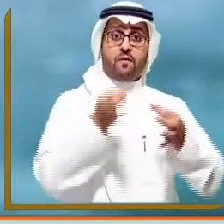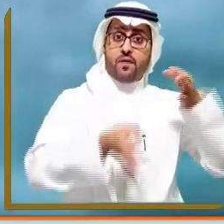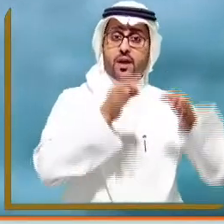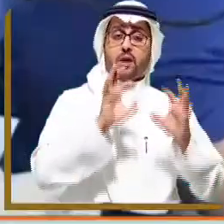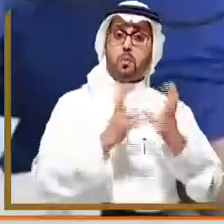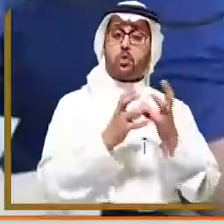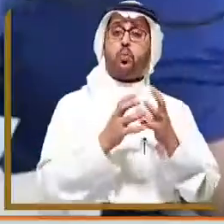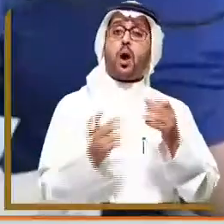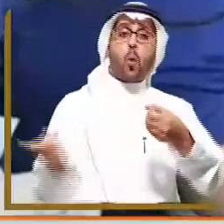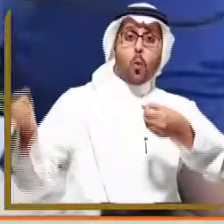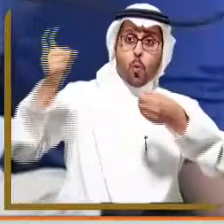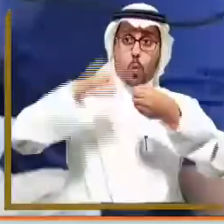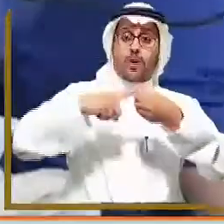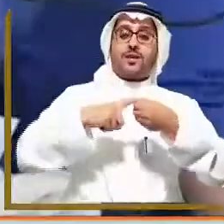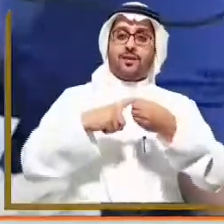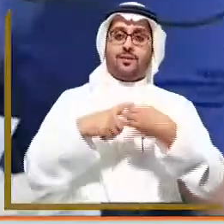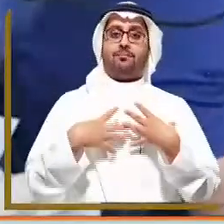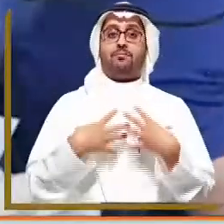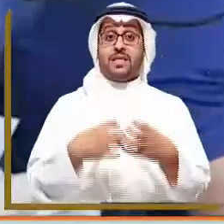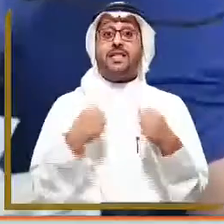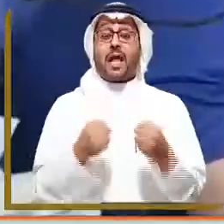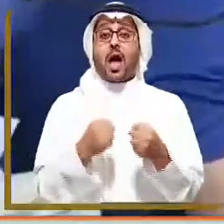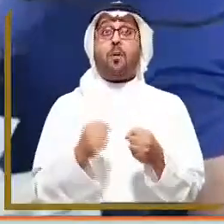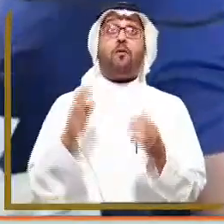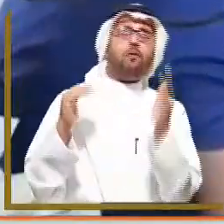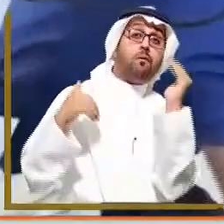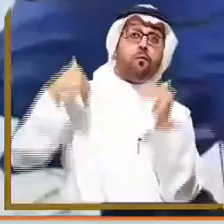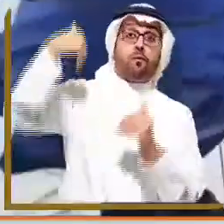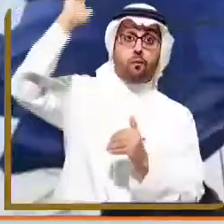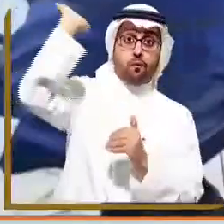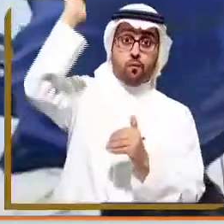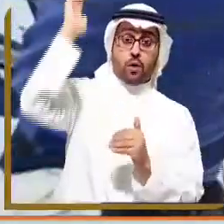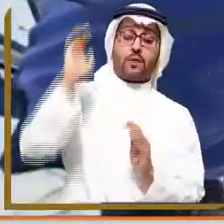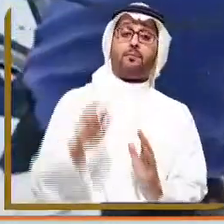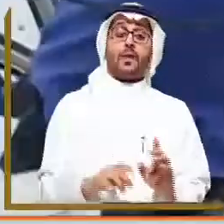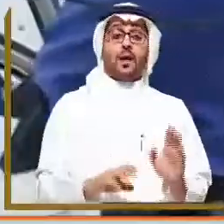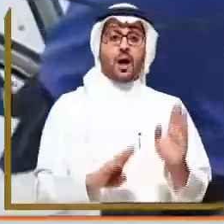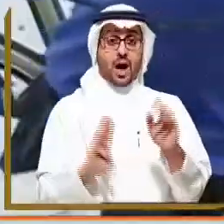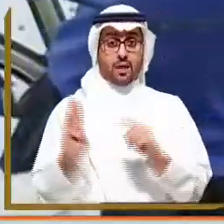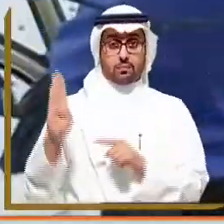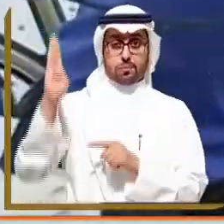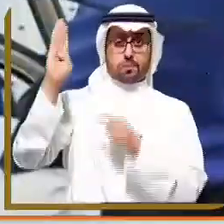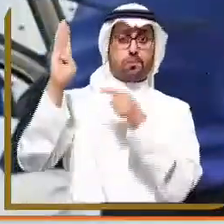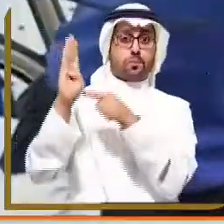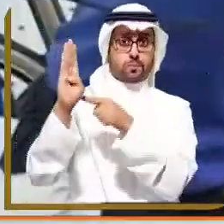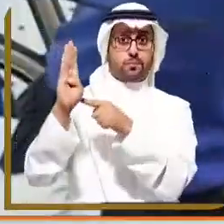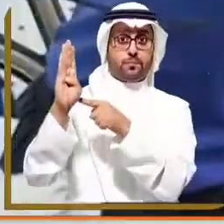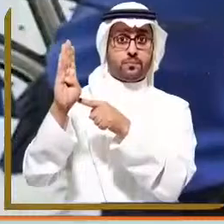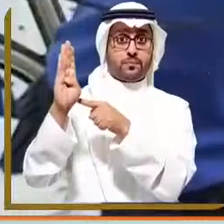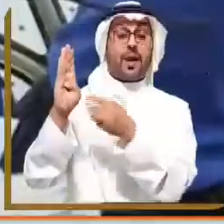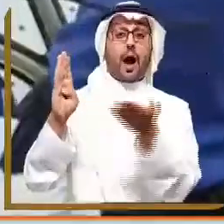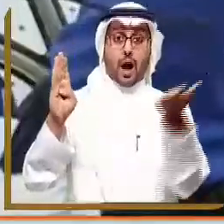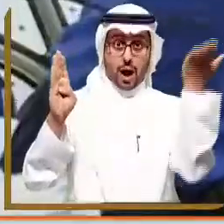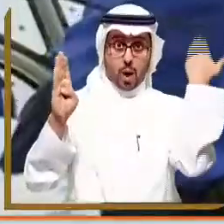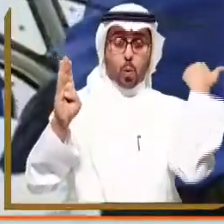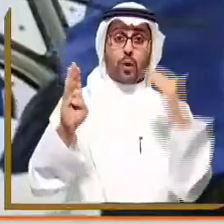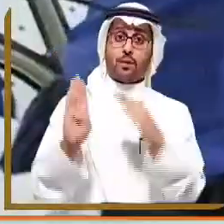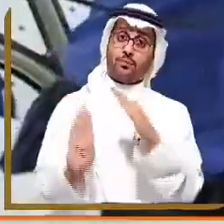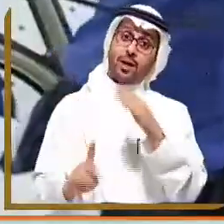على متن الكبسولة إنديفور التي جرى إطلاقها من مقدمة صاروخ سبيس